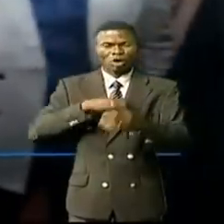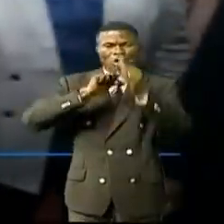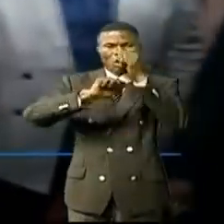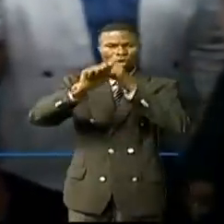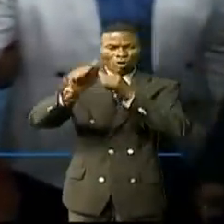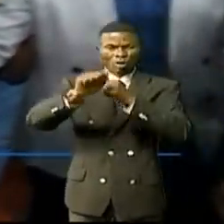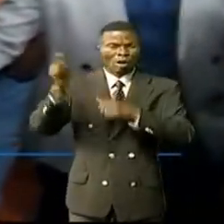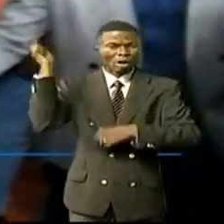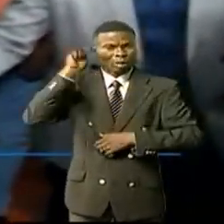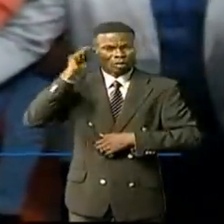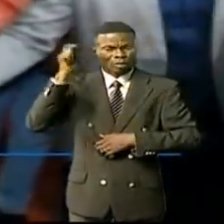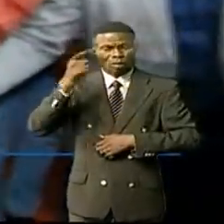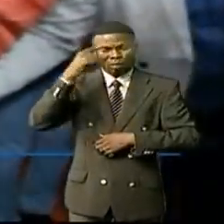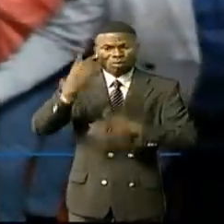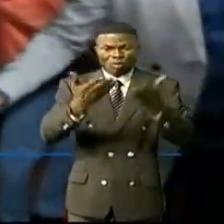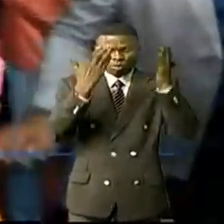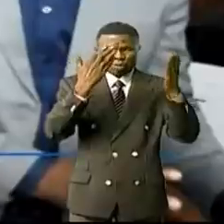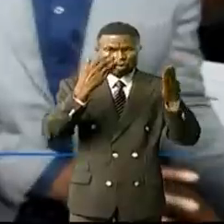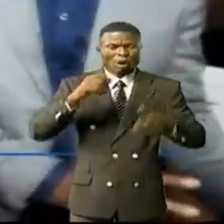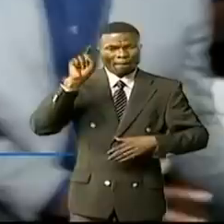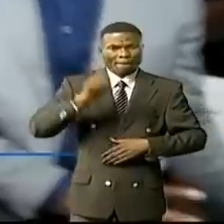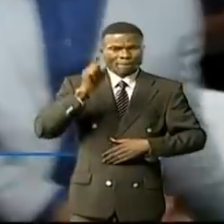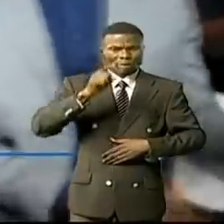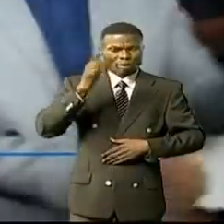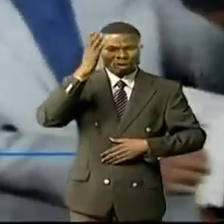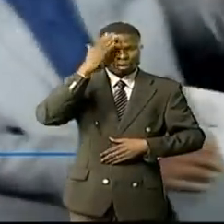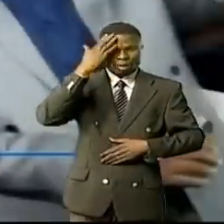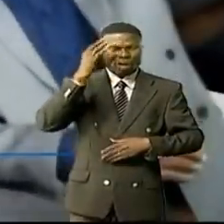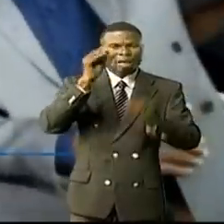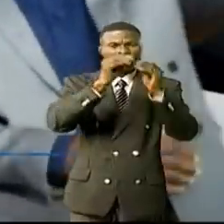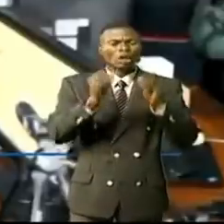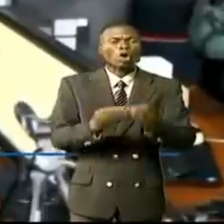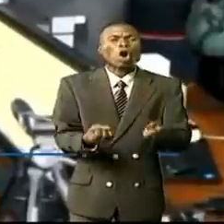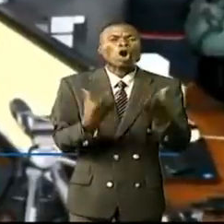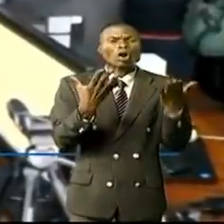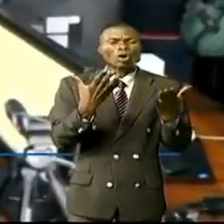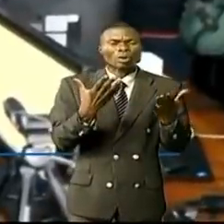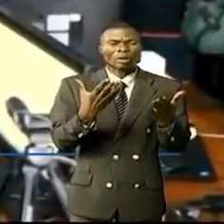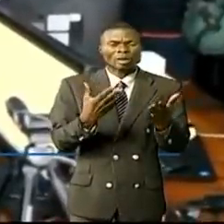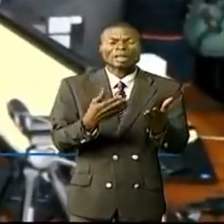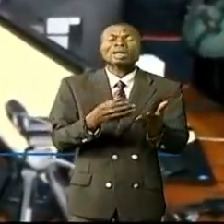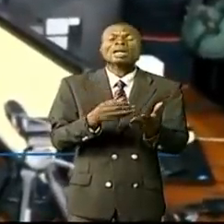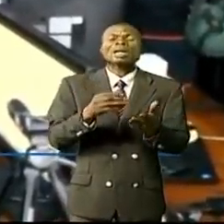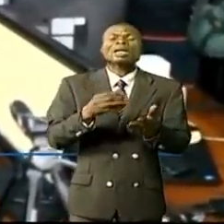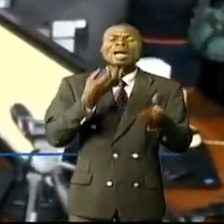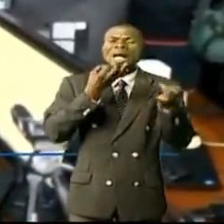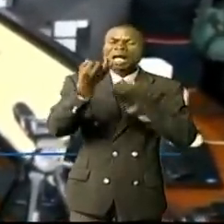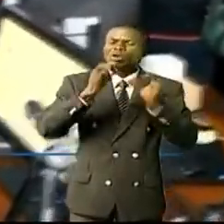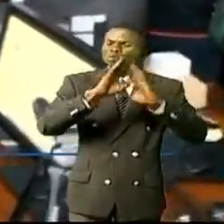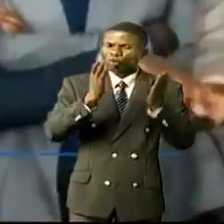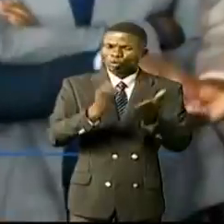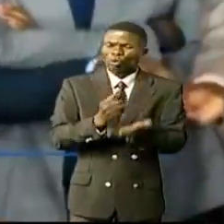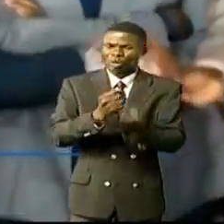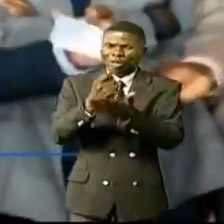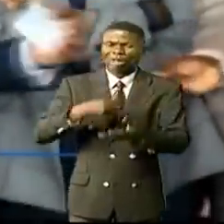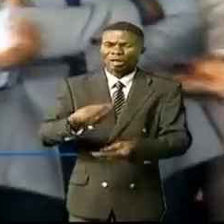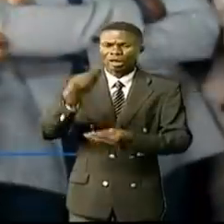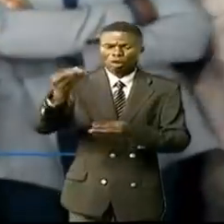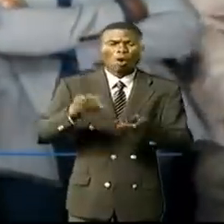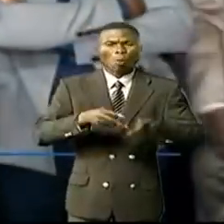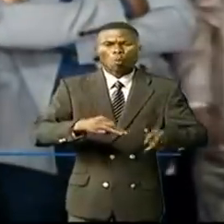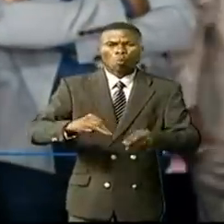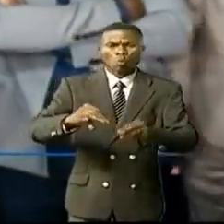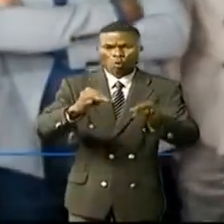de nos professeurs. Pour les étudiants, nous voulons avoir la maîtrise des effectifs. Et cette identification des étudiants va nous permettre de leur donner les